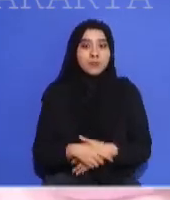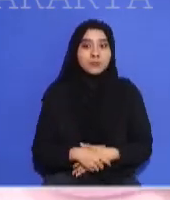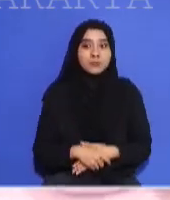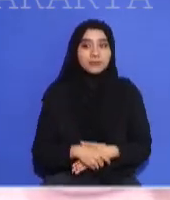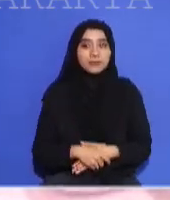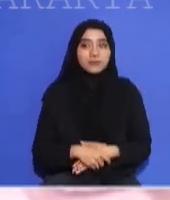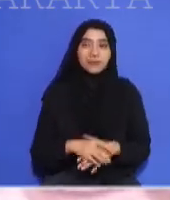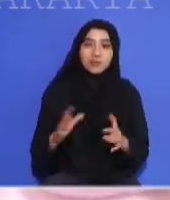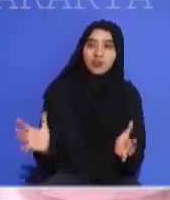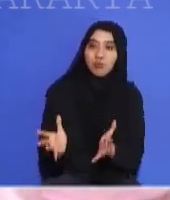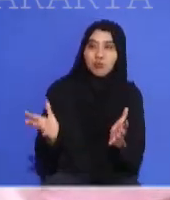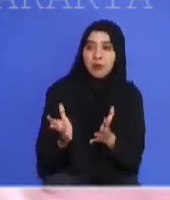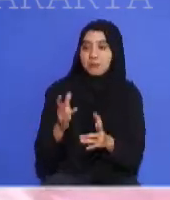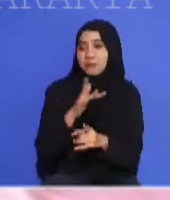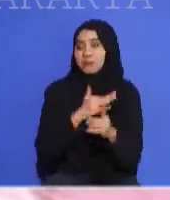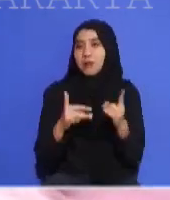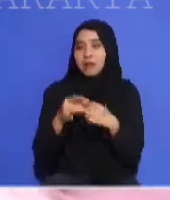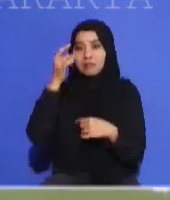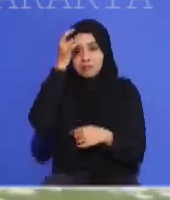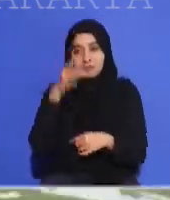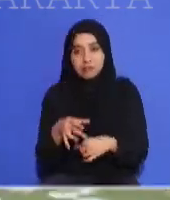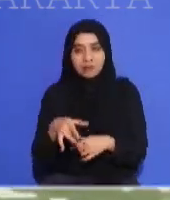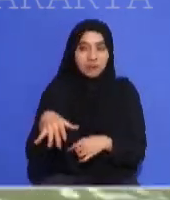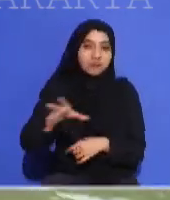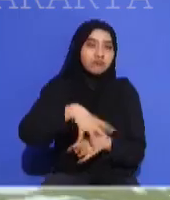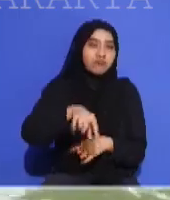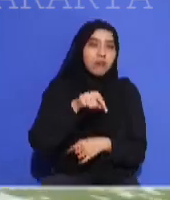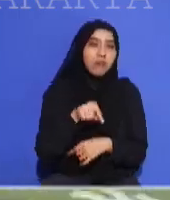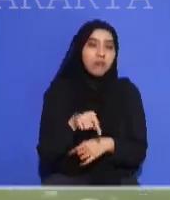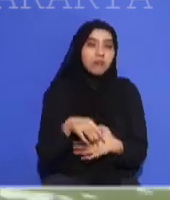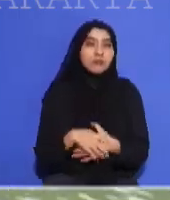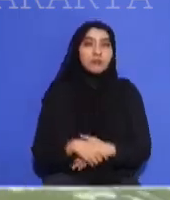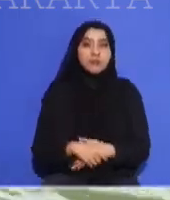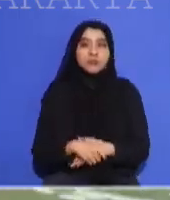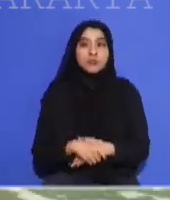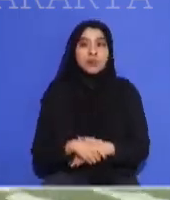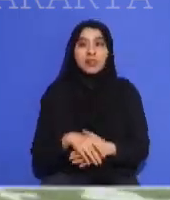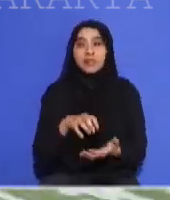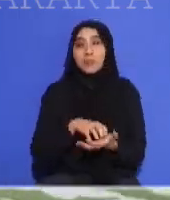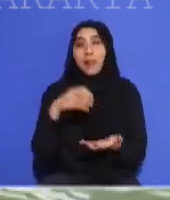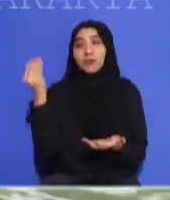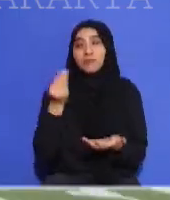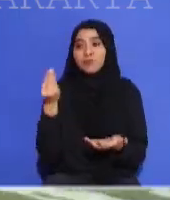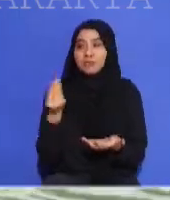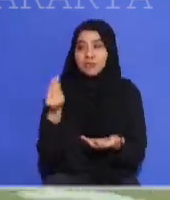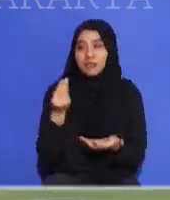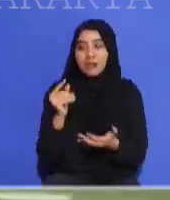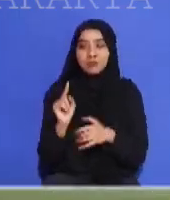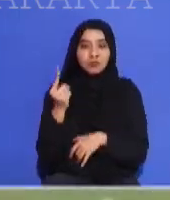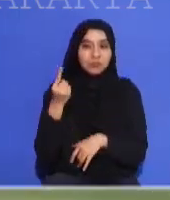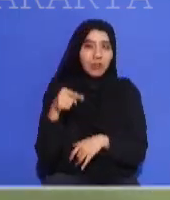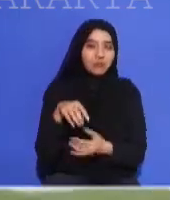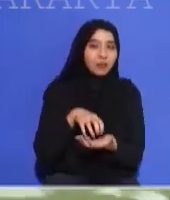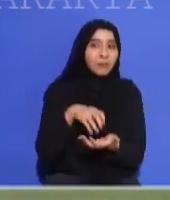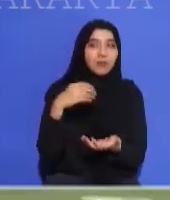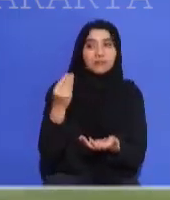sekitar, biar terangkat ekonominya dari wisata alam. Jujukan wisata Lembah Oyo Kedung Jati menika mujudaken jujukan wisata kahananipun